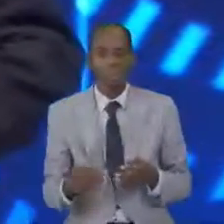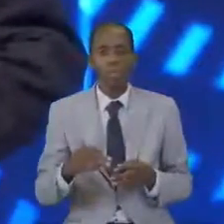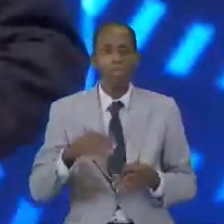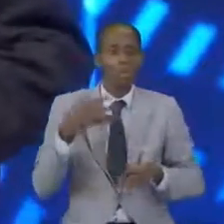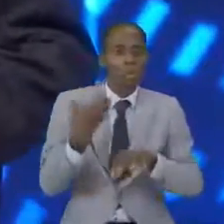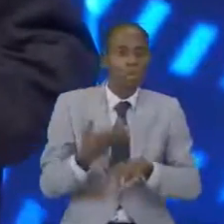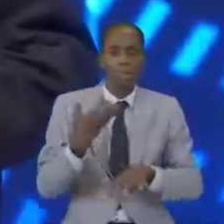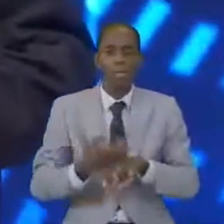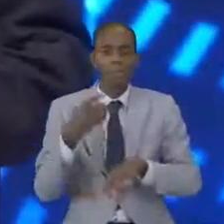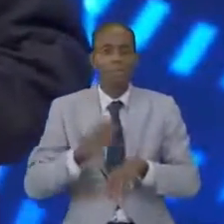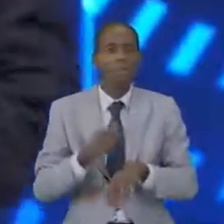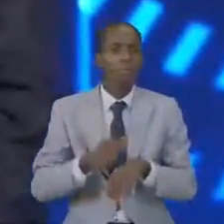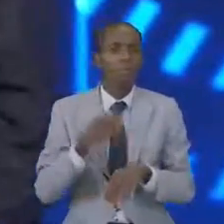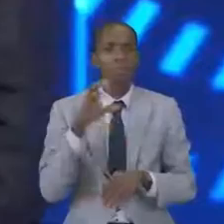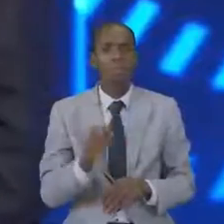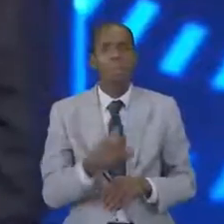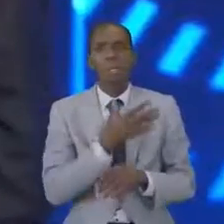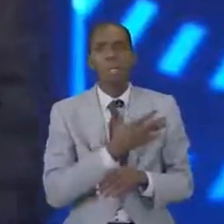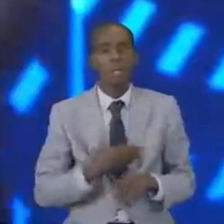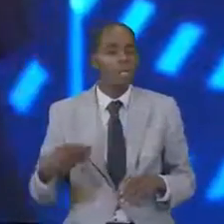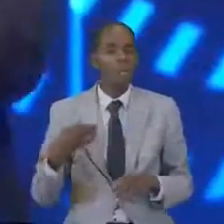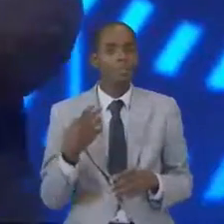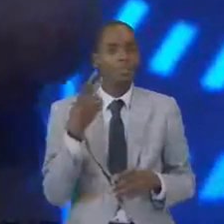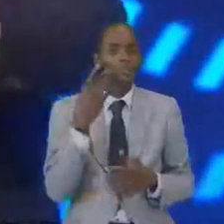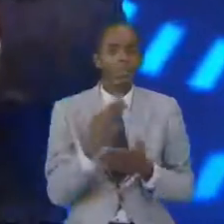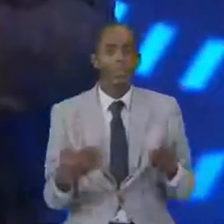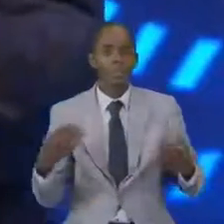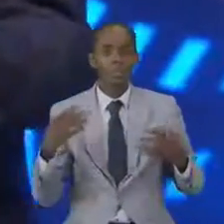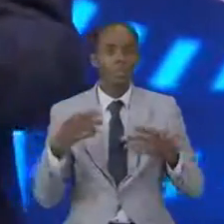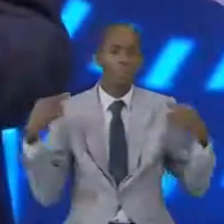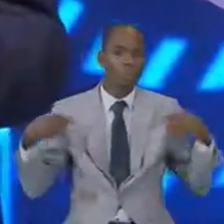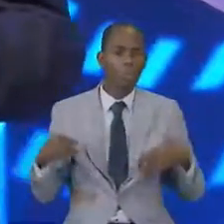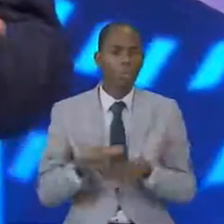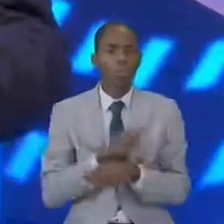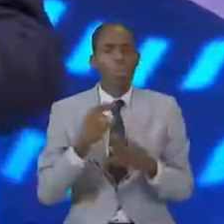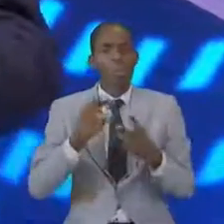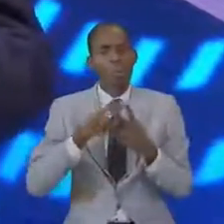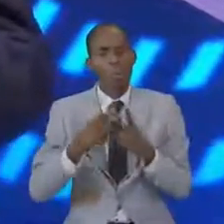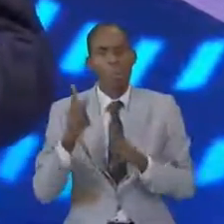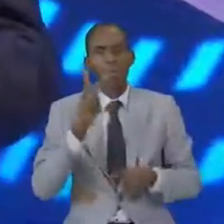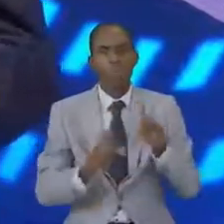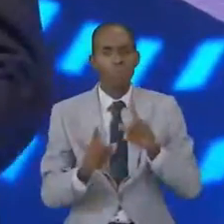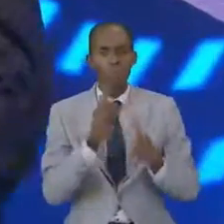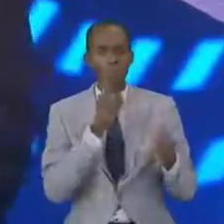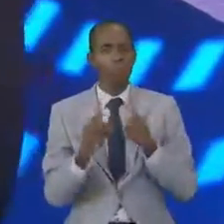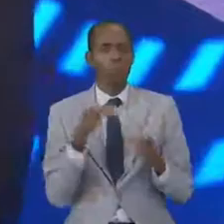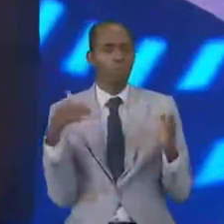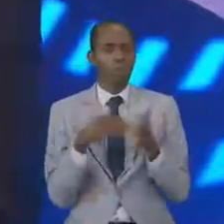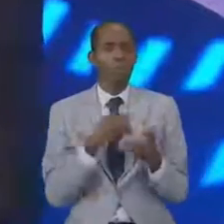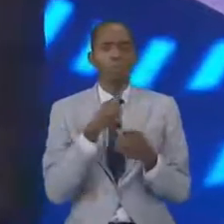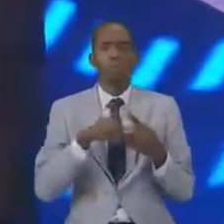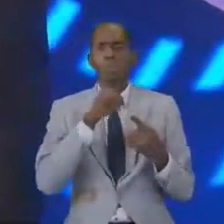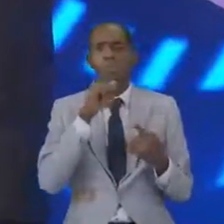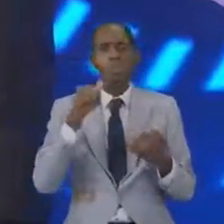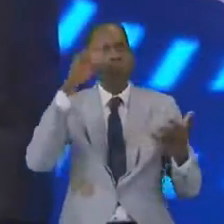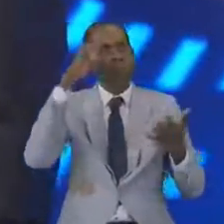quelque chose des épis quand le pied colle quelque chose de difficile et l'autre réagissent les gens réagissent contrairement à